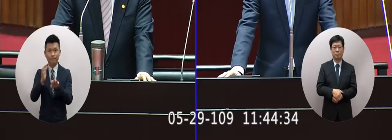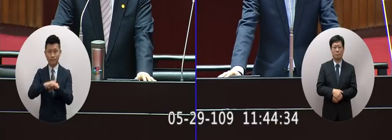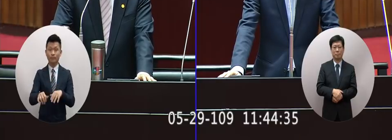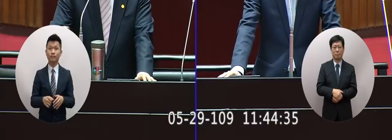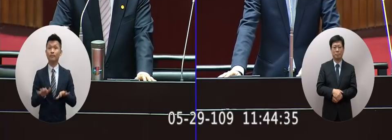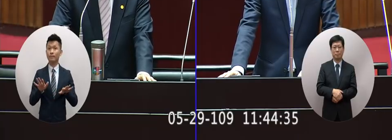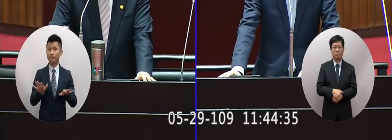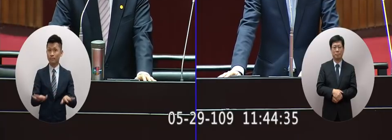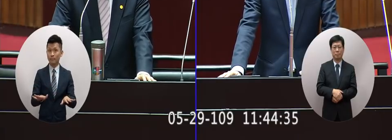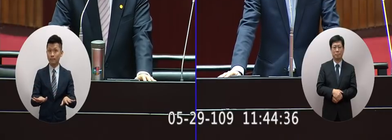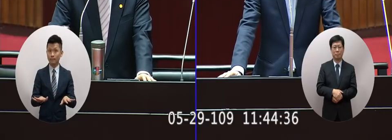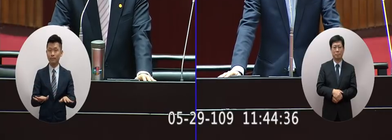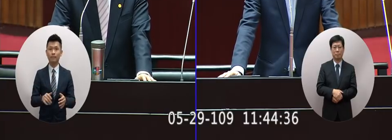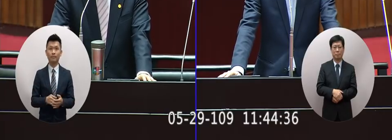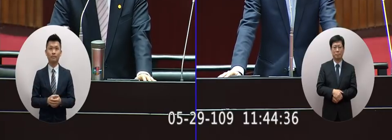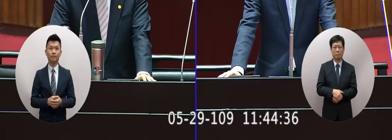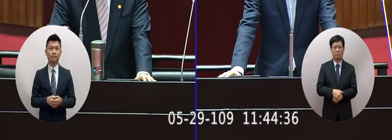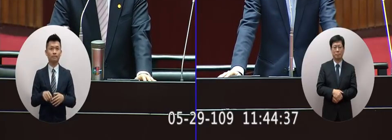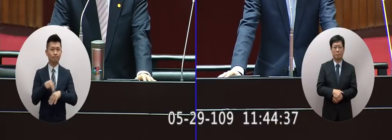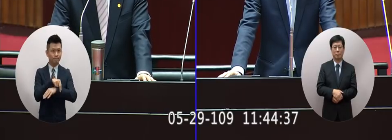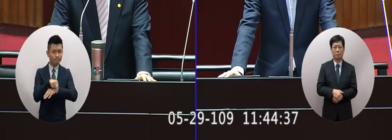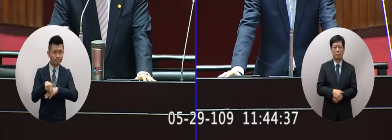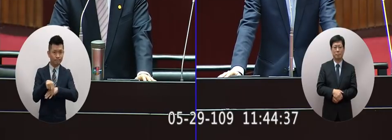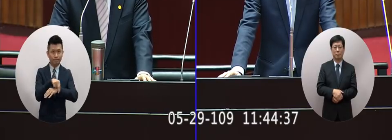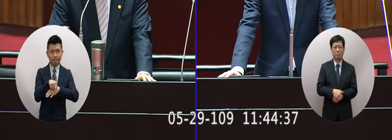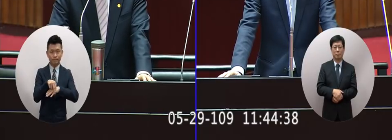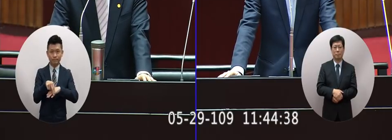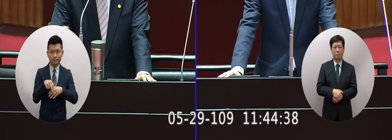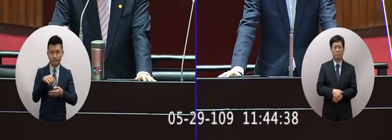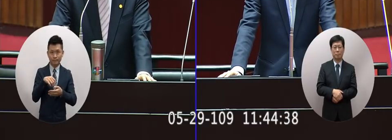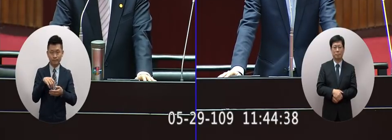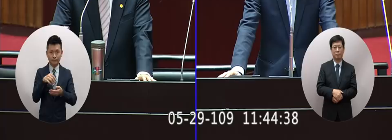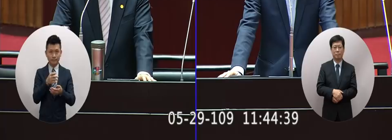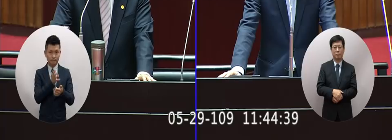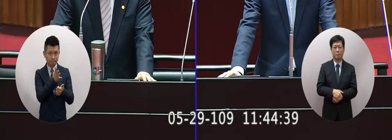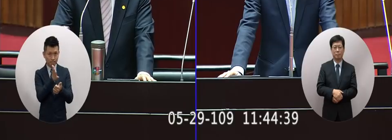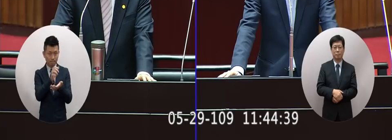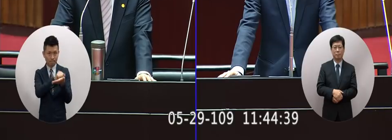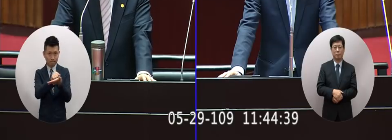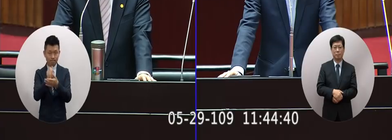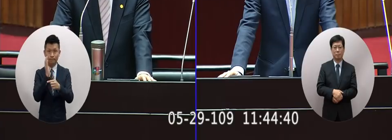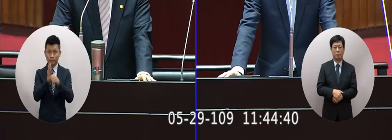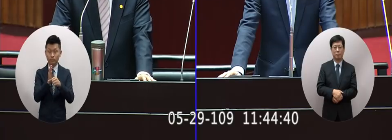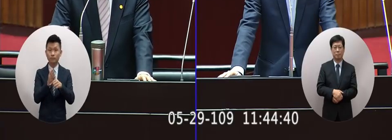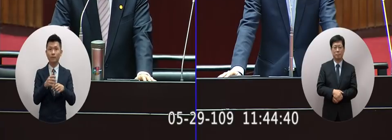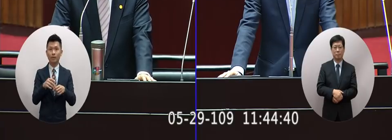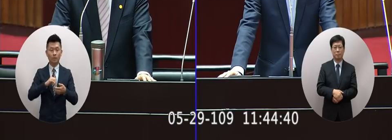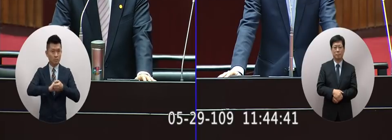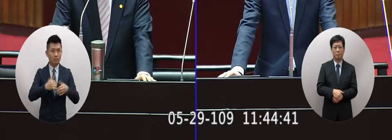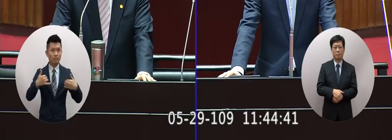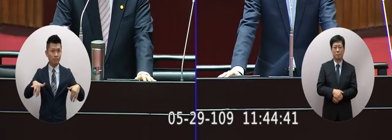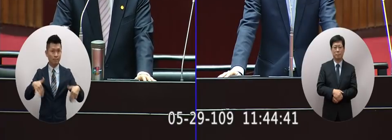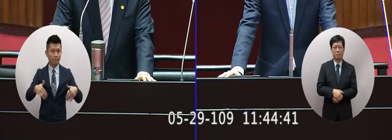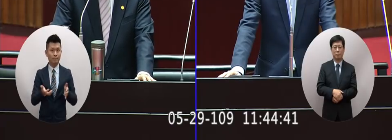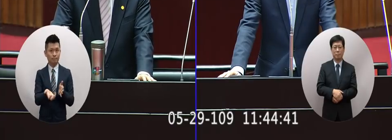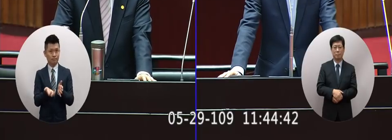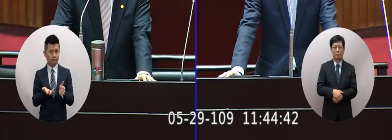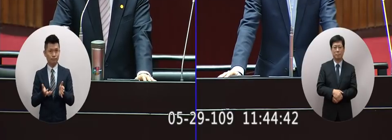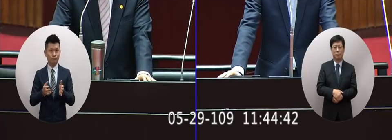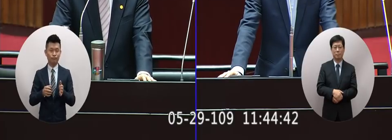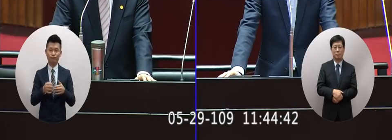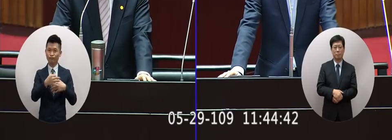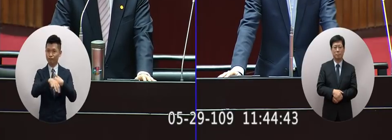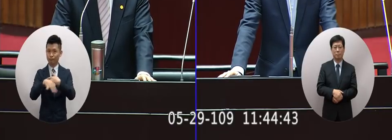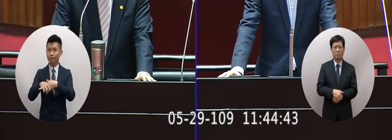而目前因为都在规划盘整中，在没有定案前的报告恐怕不